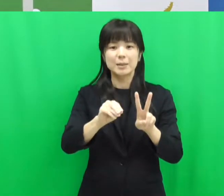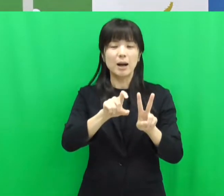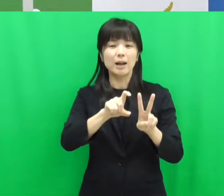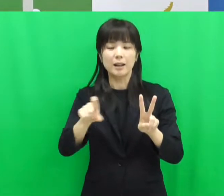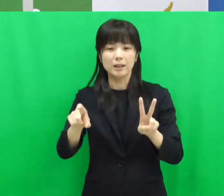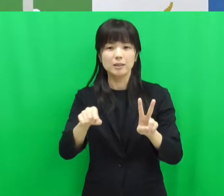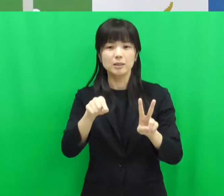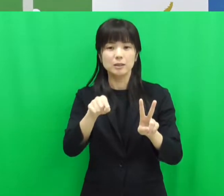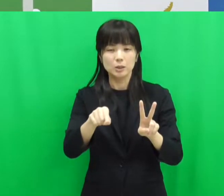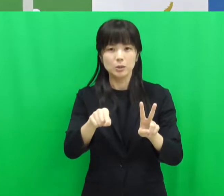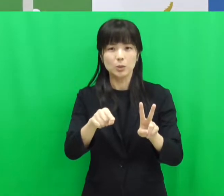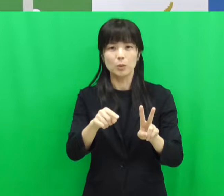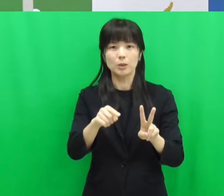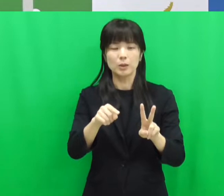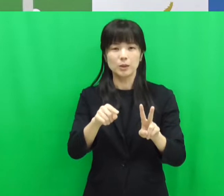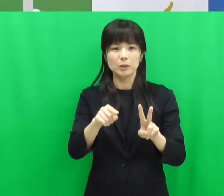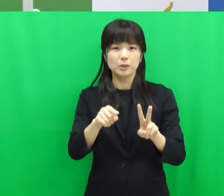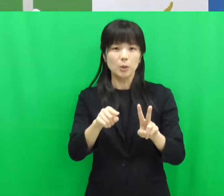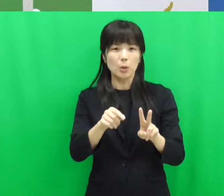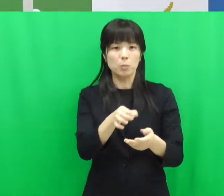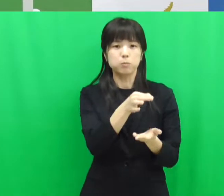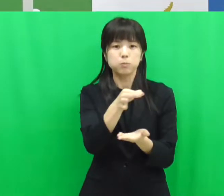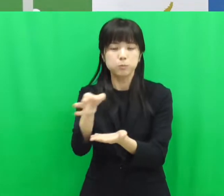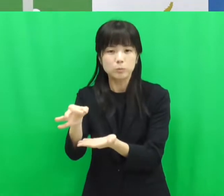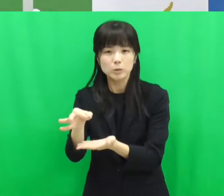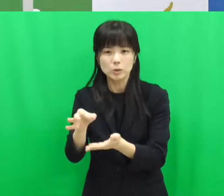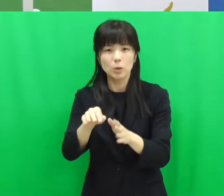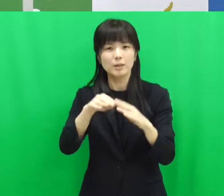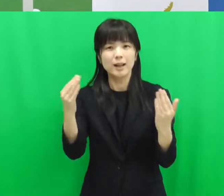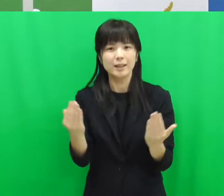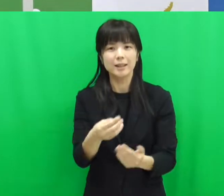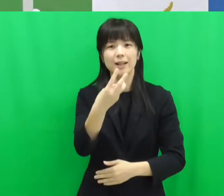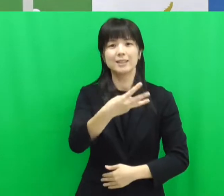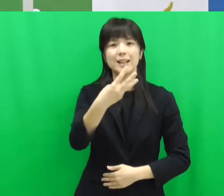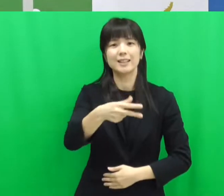に考えてよろしいでしょうか。